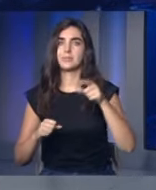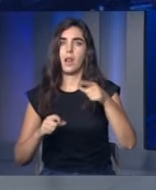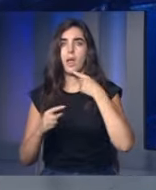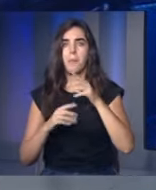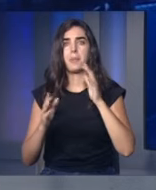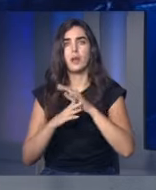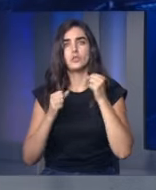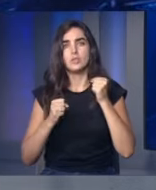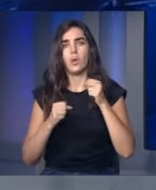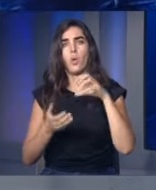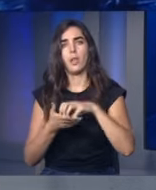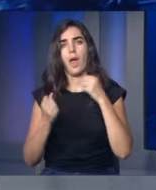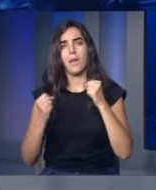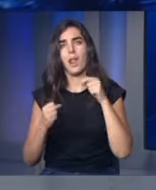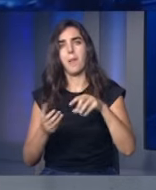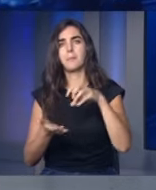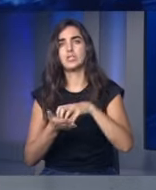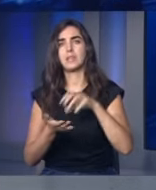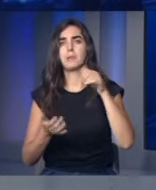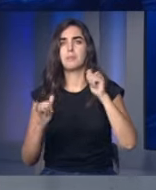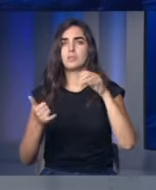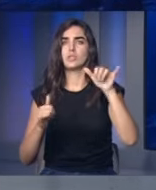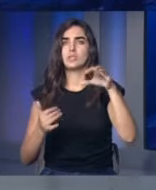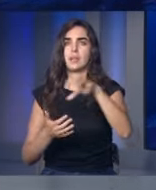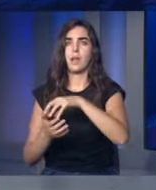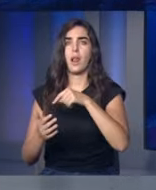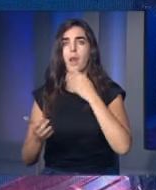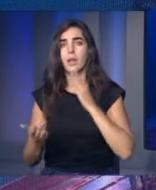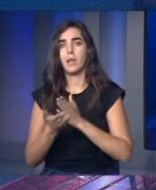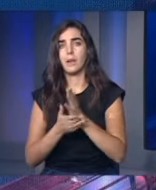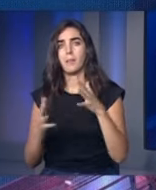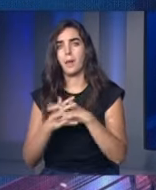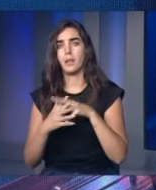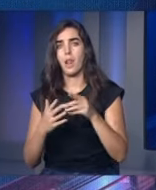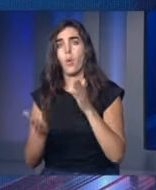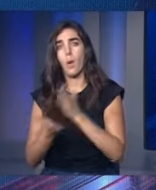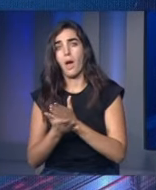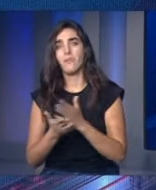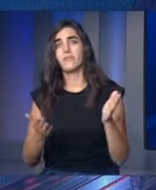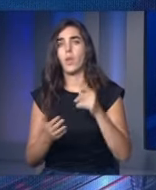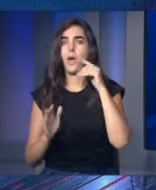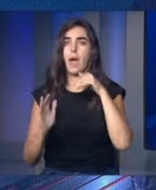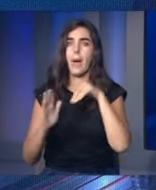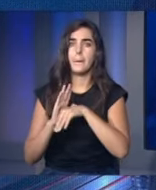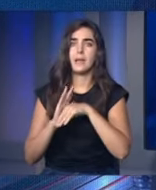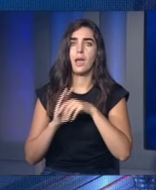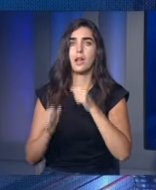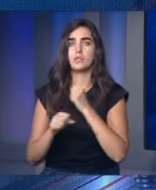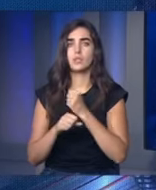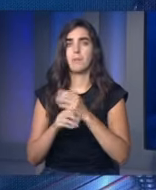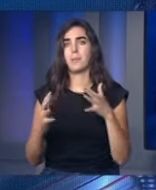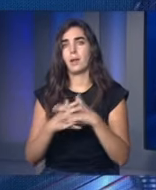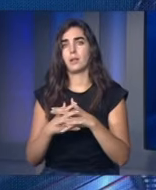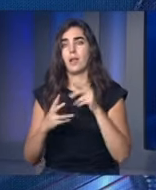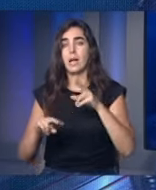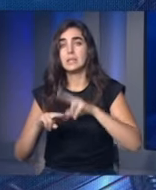الشجاعة والوطنية حيال مجزرة مجدل شمس. وأضاف إن هذه المواقف تعبر عن وعي وفهم عميقين لما